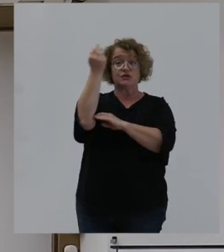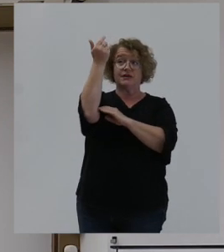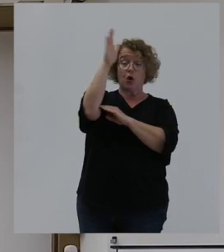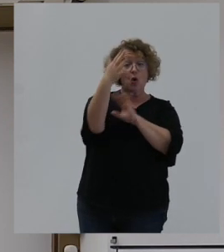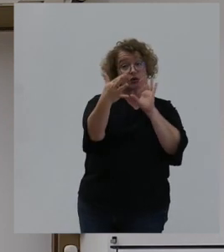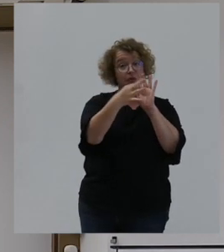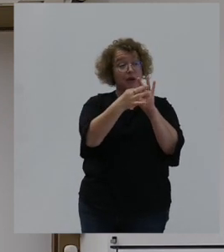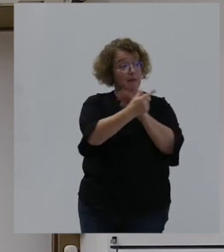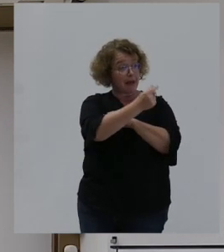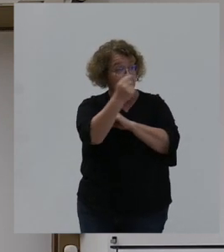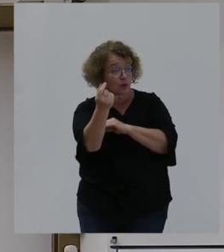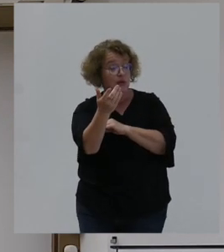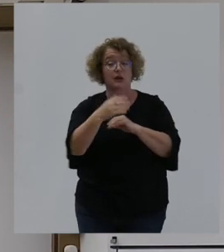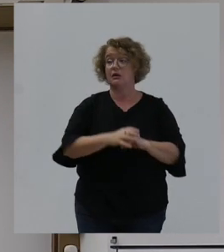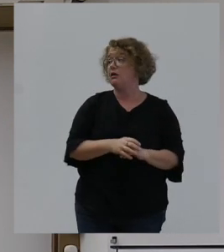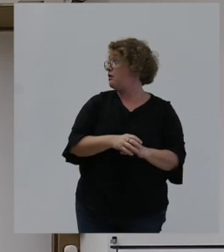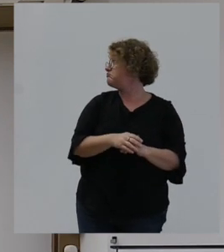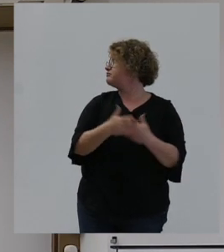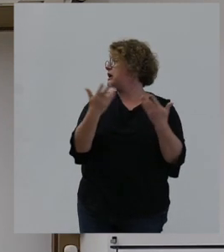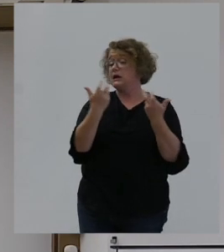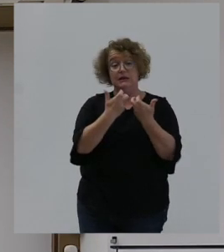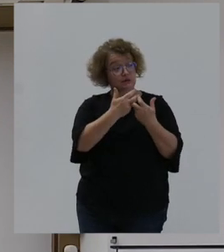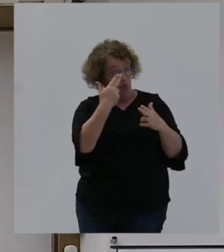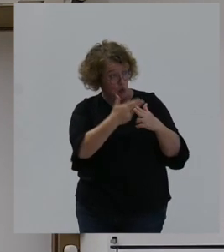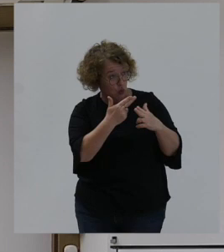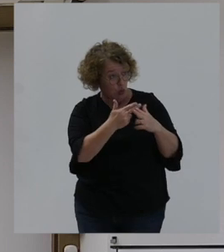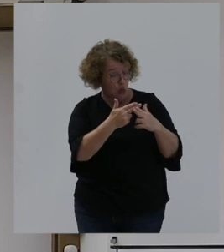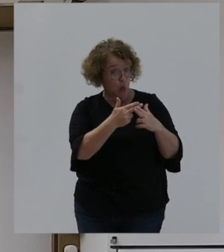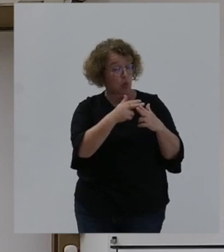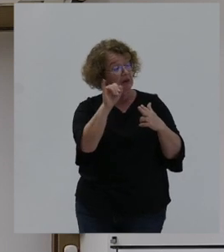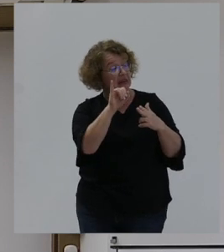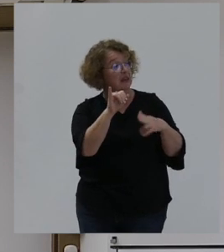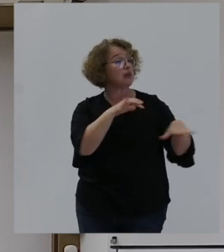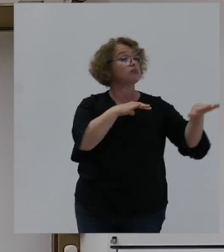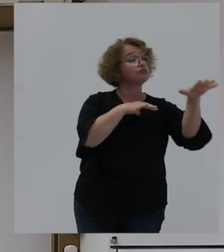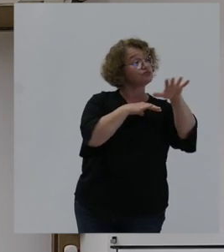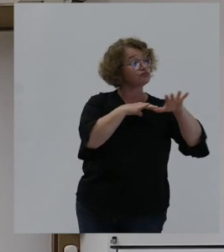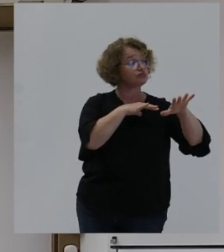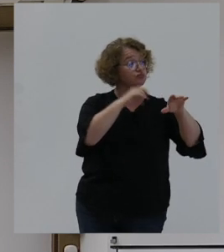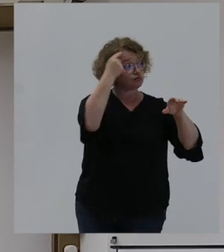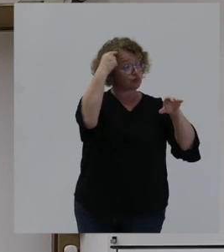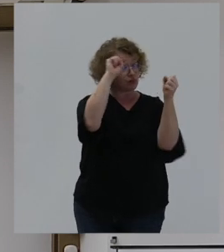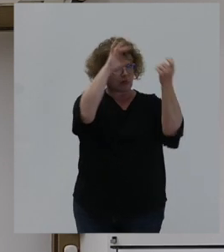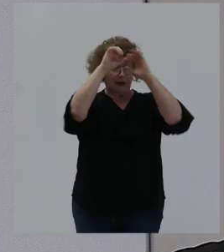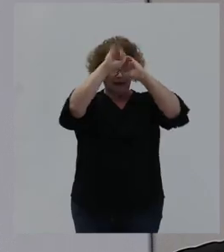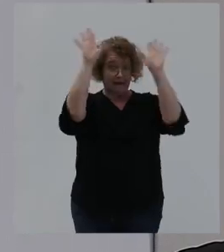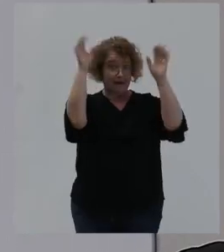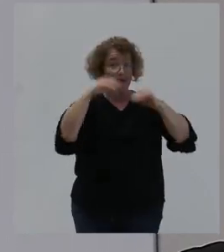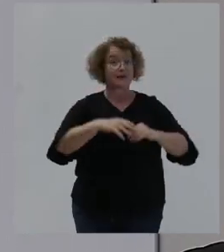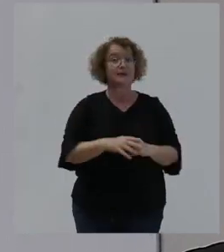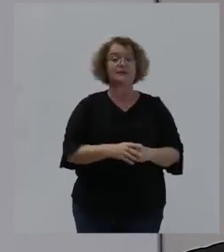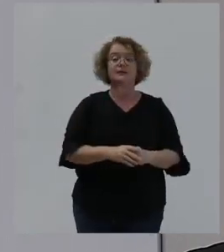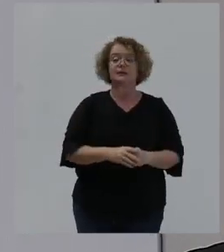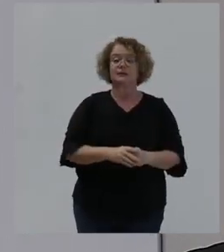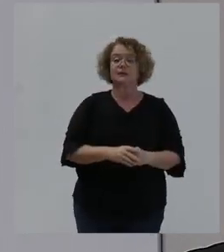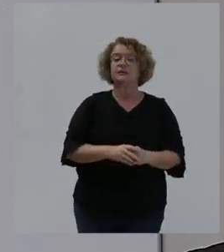avez des exemples concrets à donner, une idée de ce que ça recouvre, par exemple, pour créer des partenariats ?